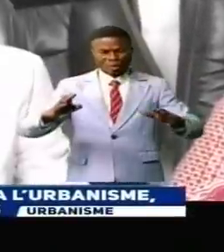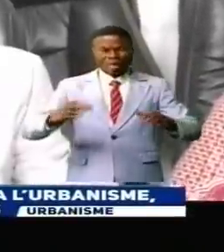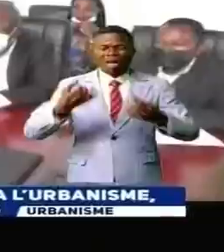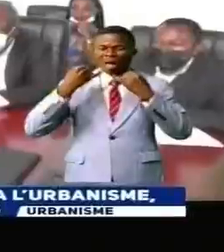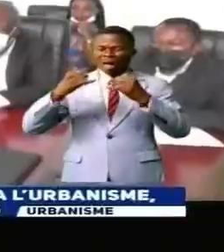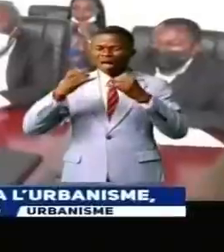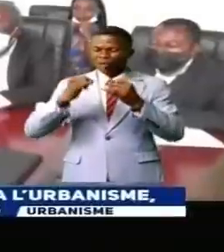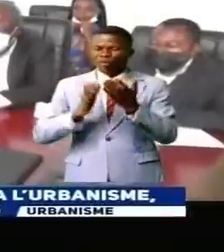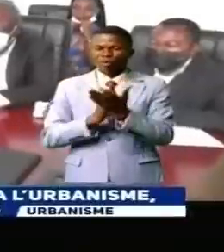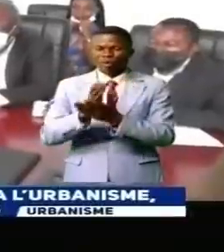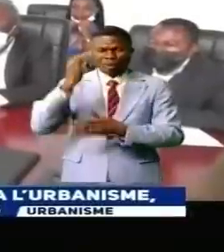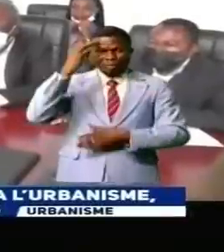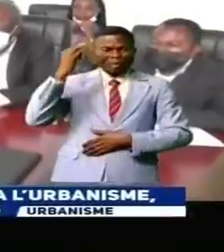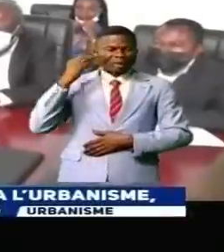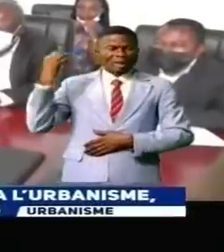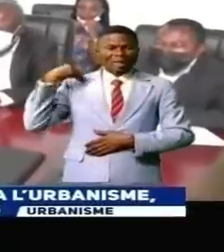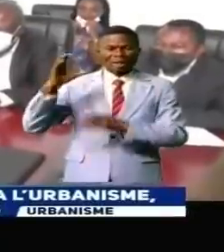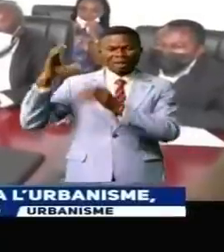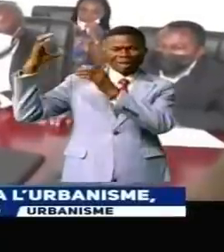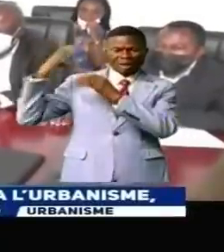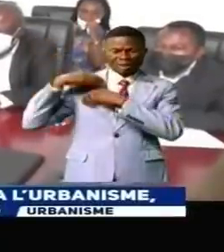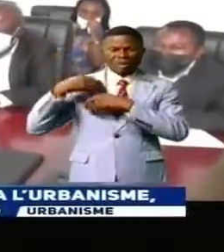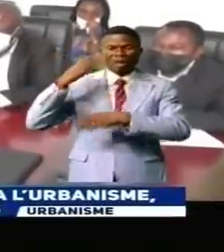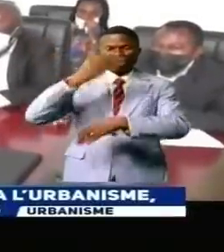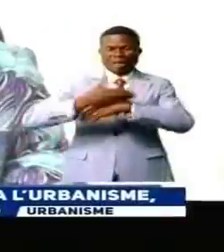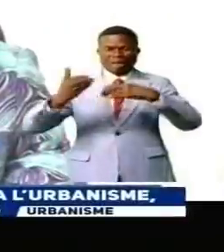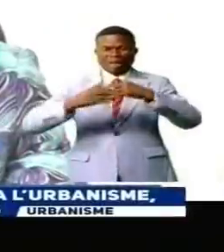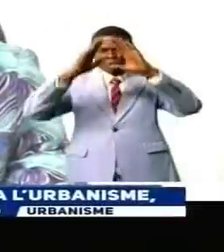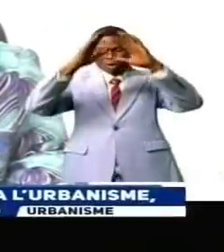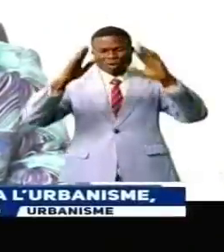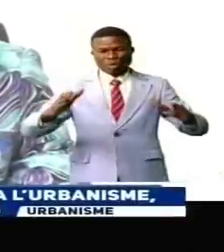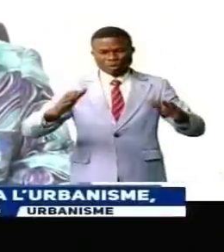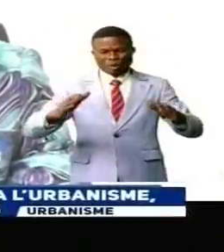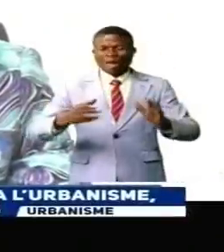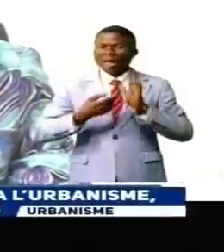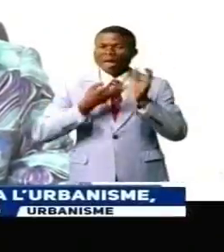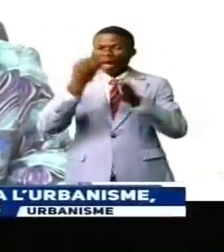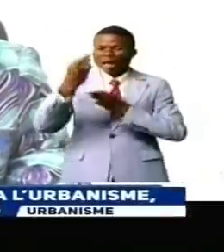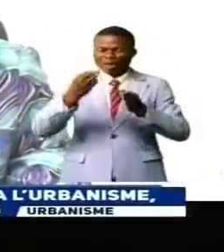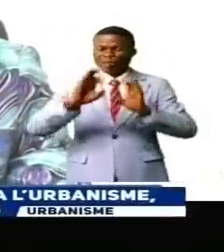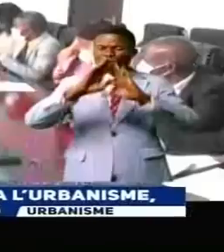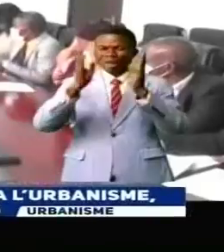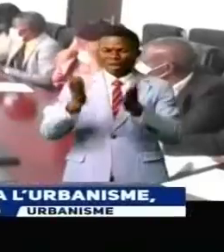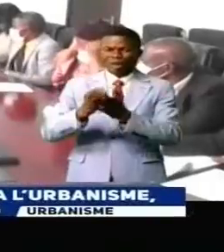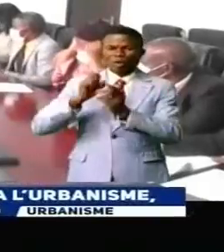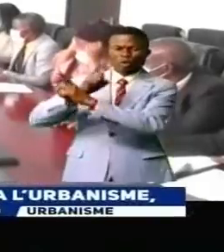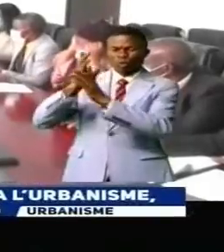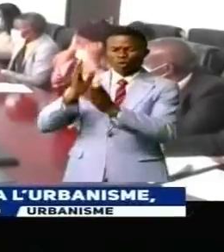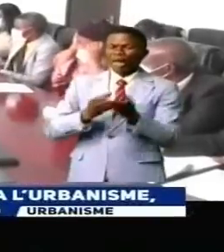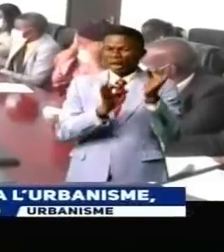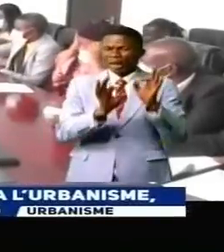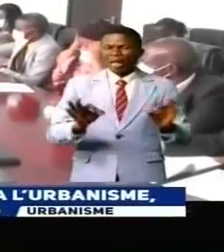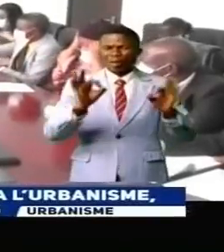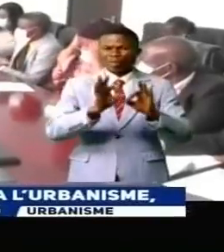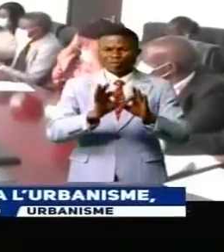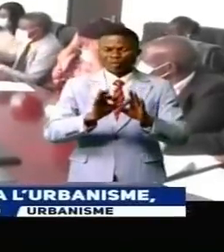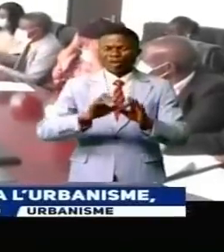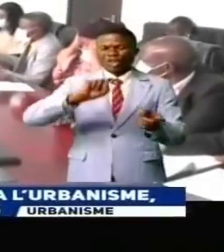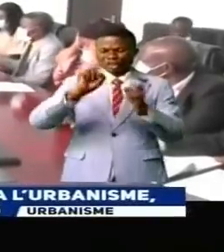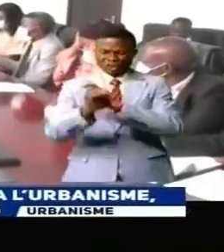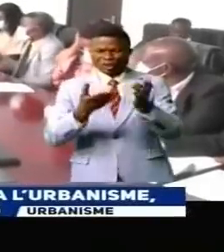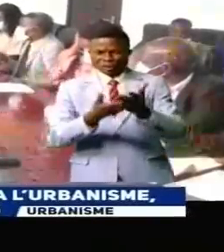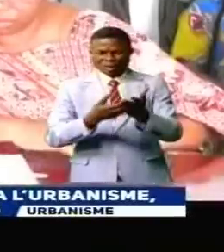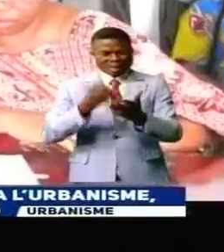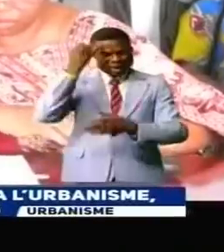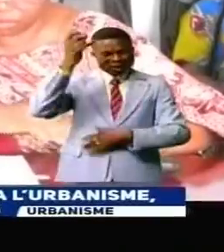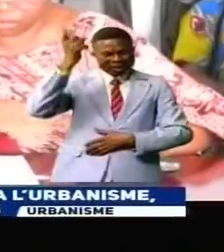à la source, le ministre d'État en charge de l'urbanisme et habitat a démontré à ses syndicalistes le bien fondé de toutes ces réformes qui ne visent